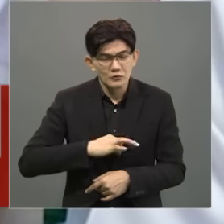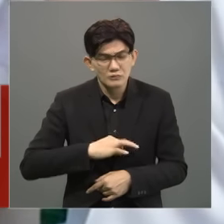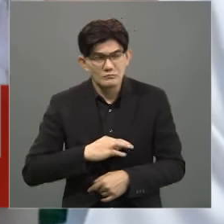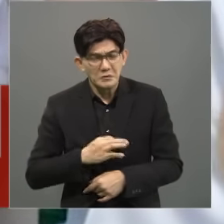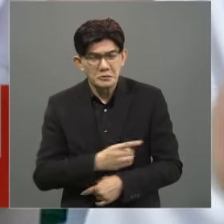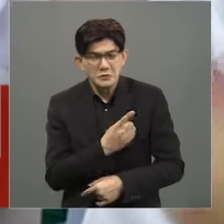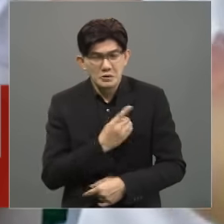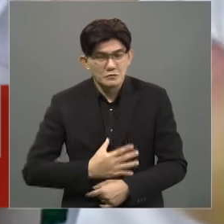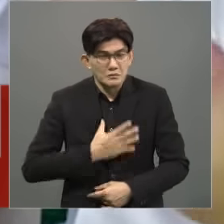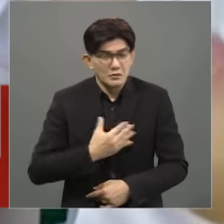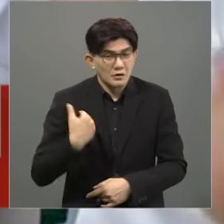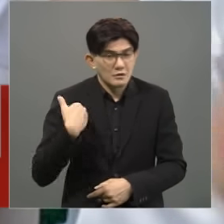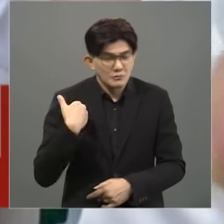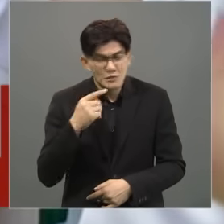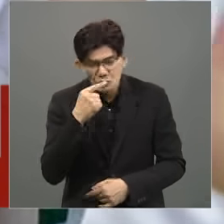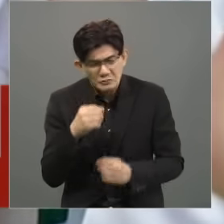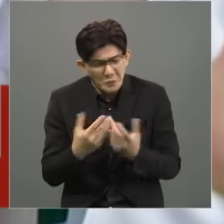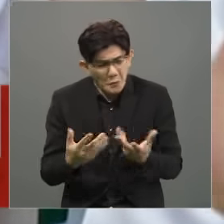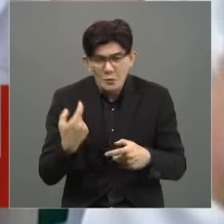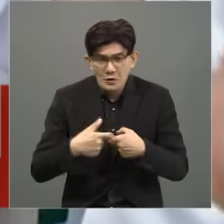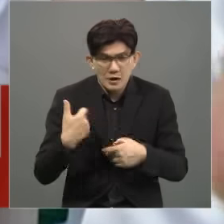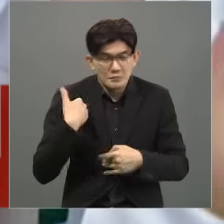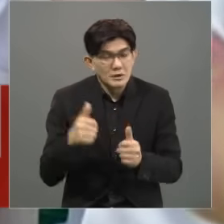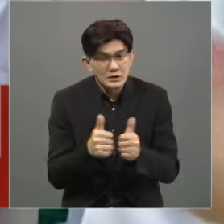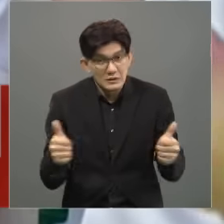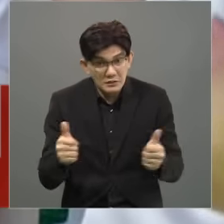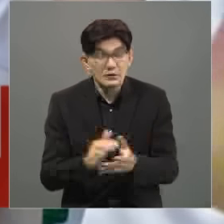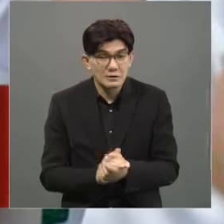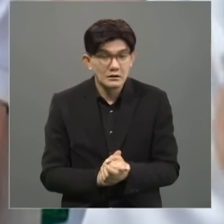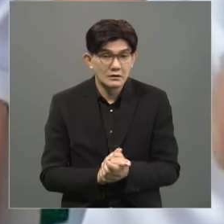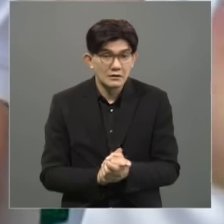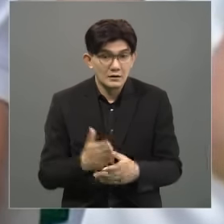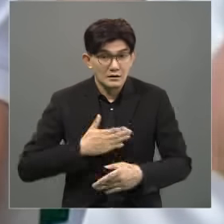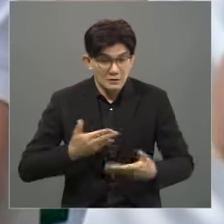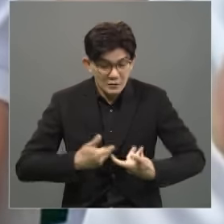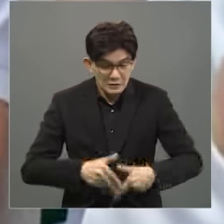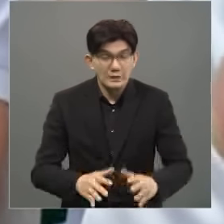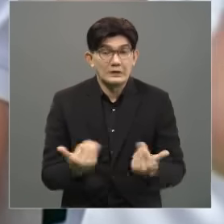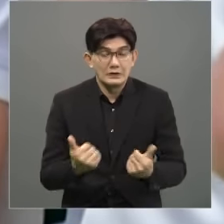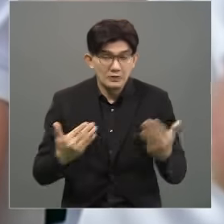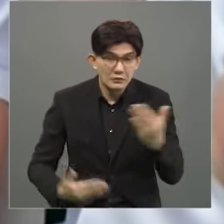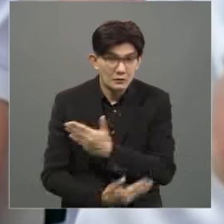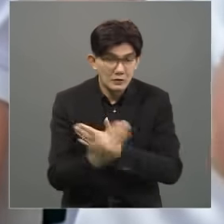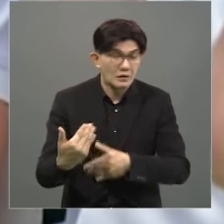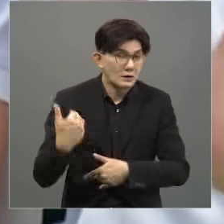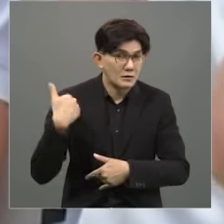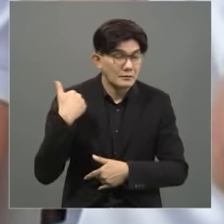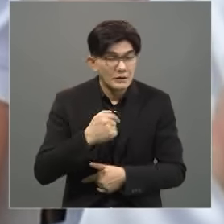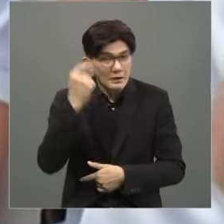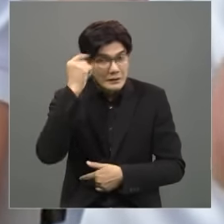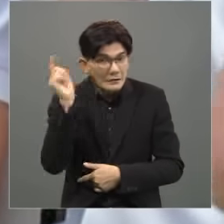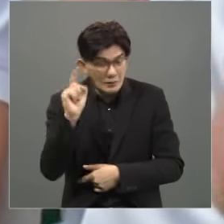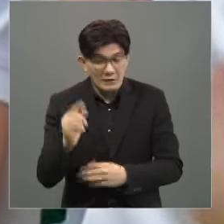จและก็ภูมิใจเพราะว่ามันเป็นสิ่งที่สุดยอดและประเสริฐเด้แล้วเฮาก็เกิดมาชีวิตนี้เฮาก็มีโอกาสคิดว่าน่าจะ